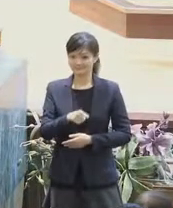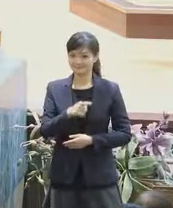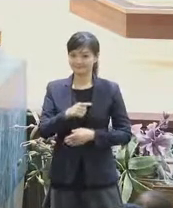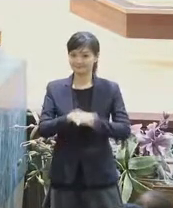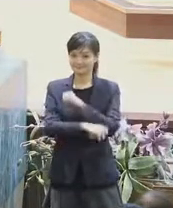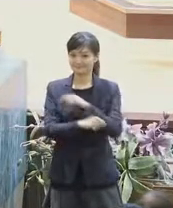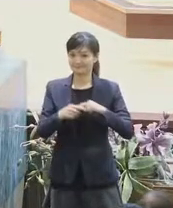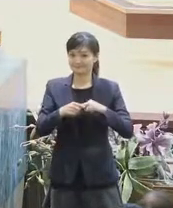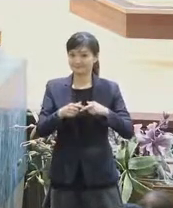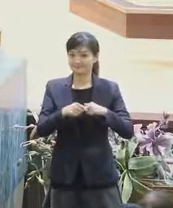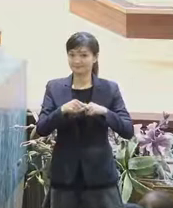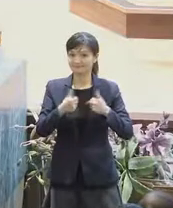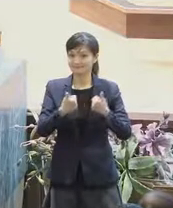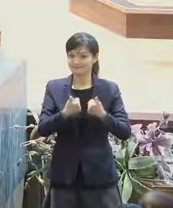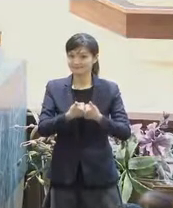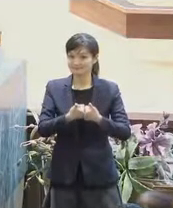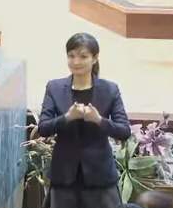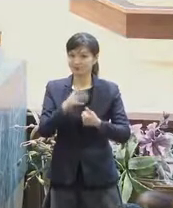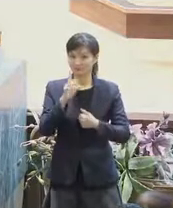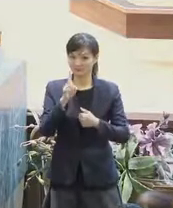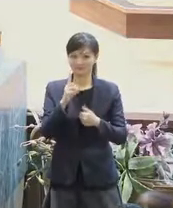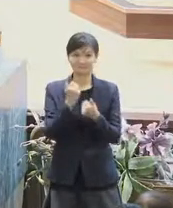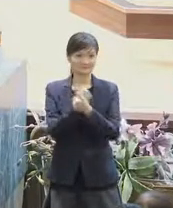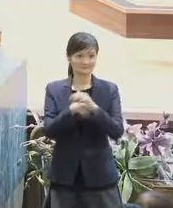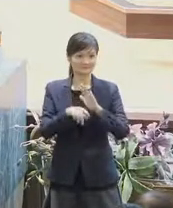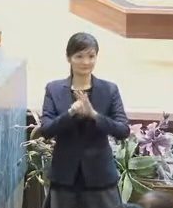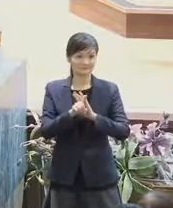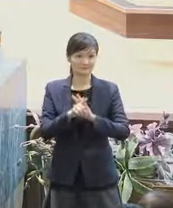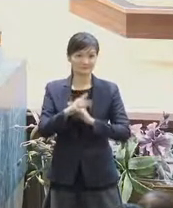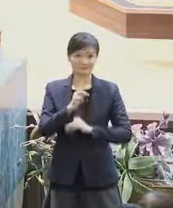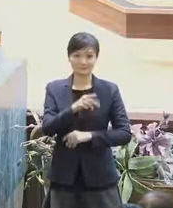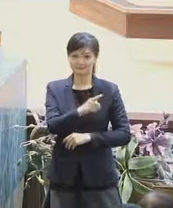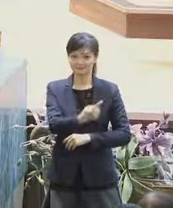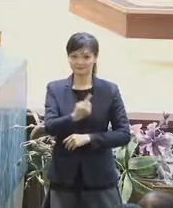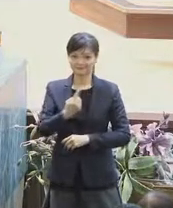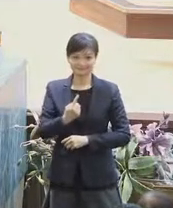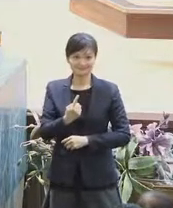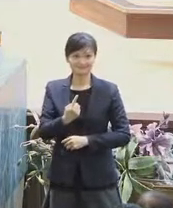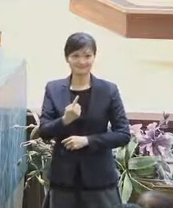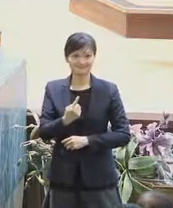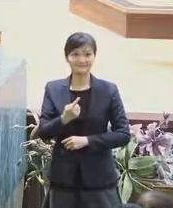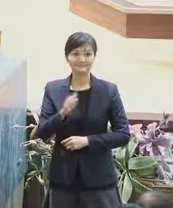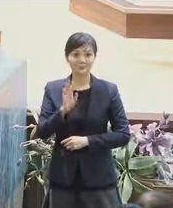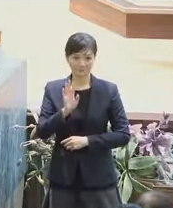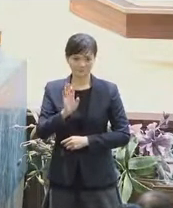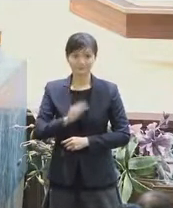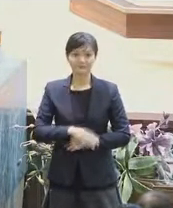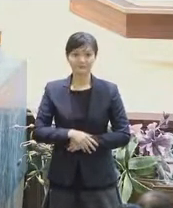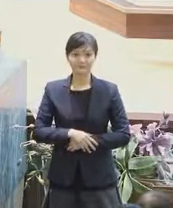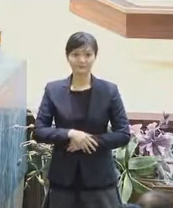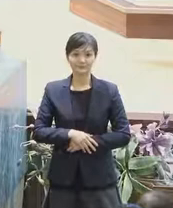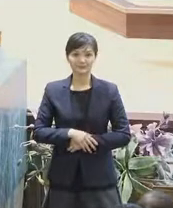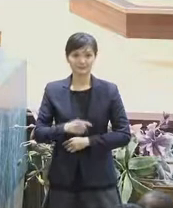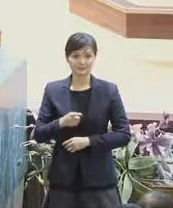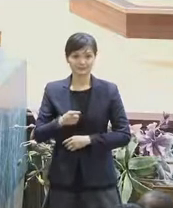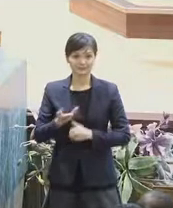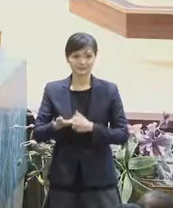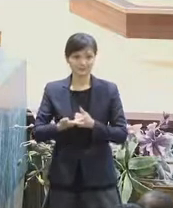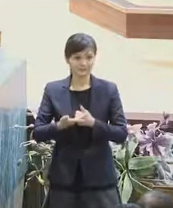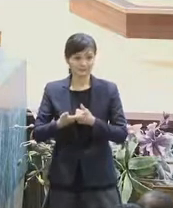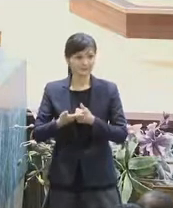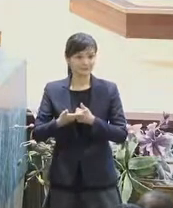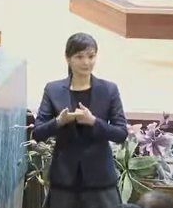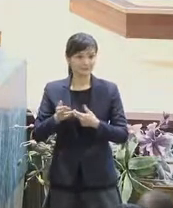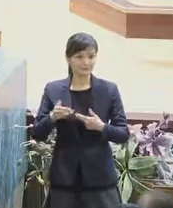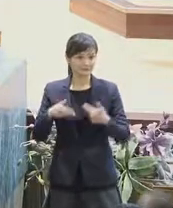金会提供有一位代表是 Benita Stark-Weisinger 女士，将会我们用影片的方式